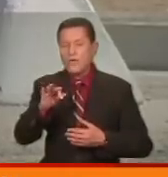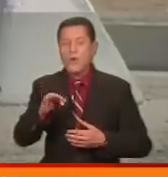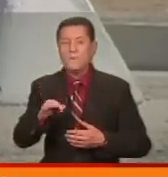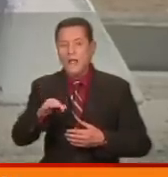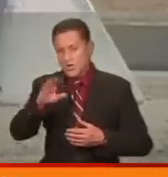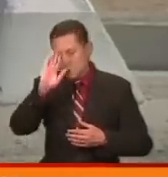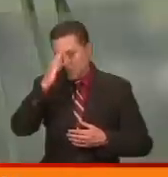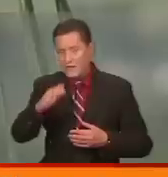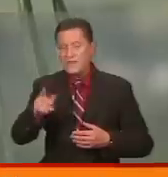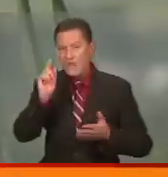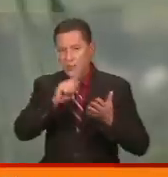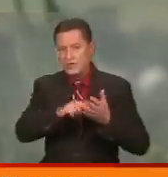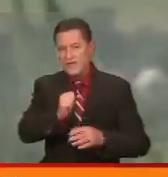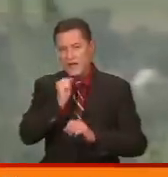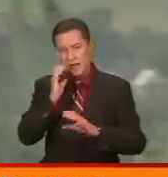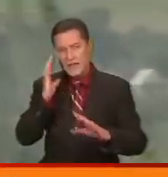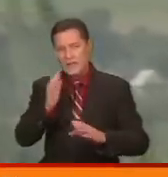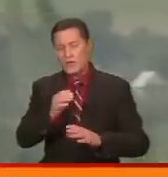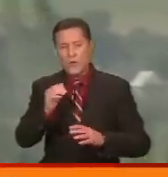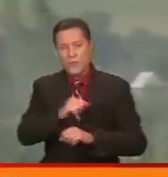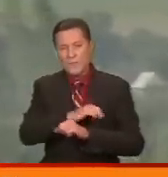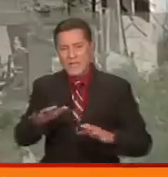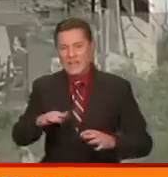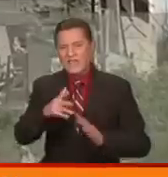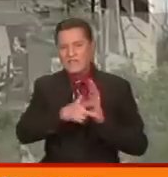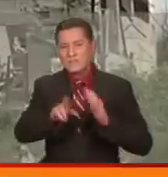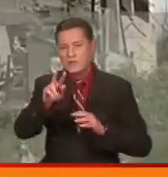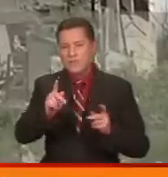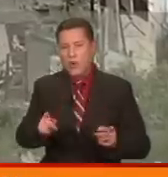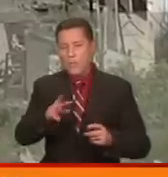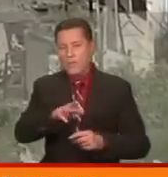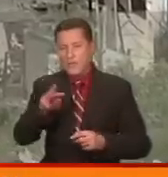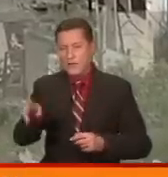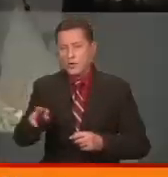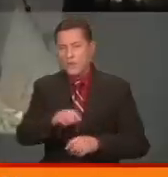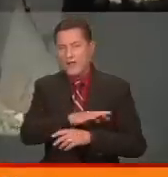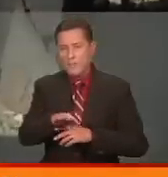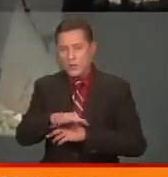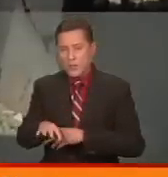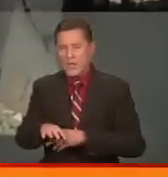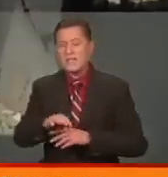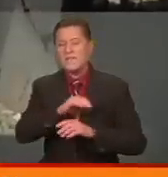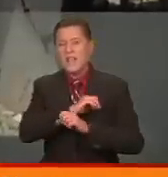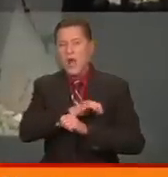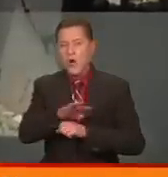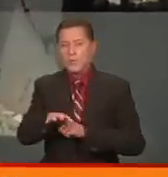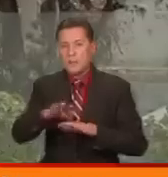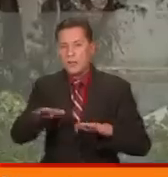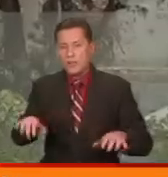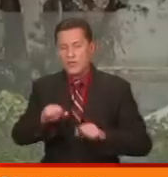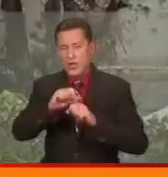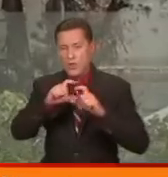Супротивник теж поціляв із гранатометів та 82-мм мінометів. А для обстрілу опорних пунктів захисників